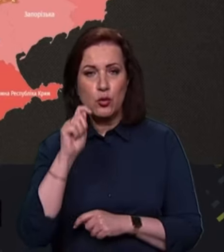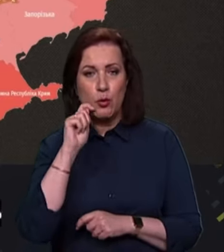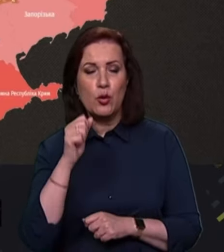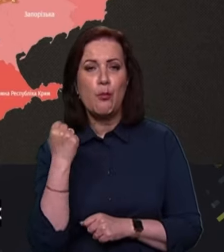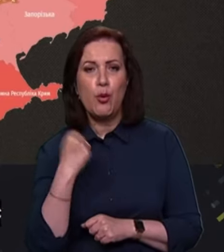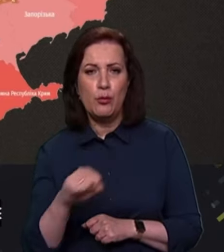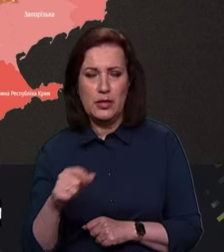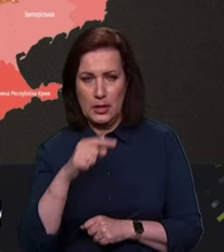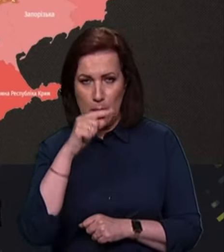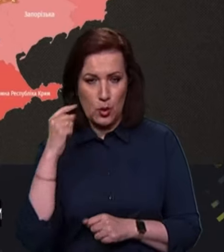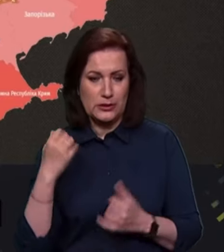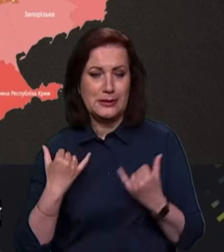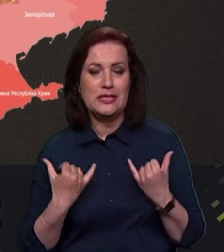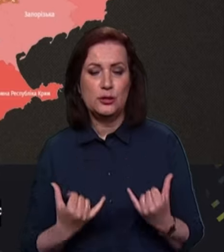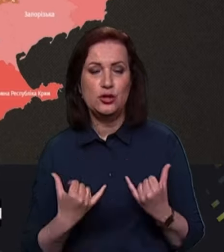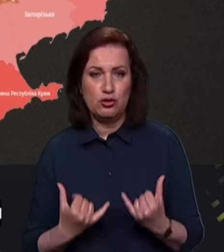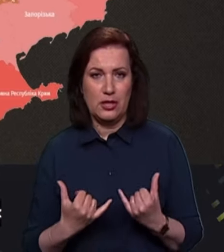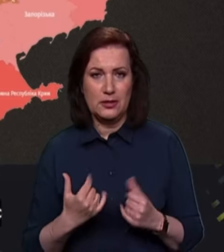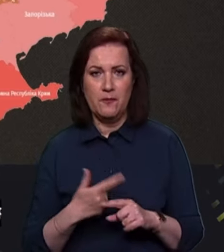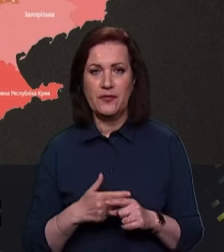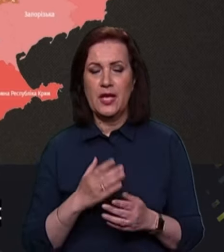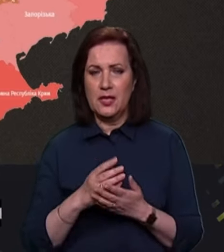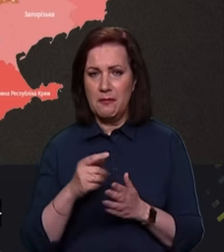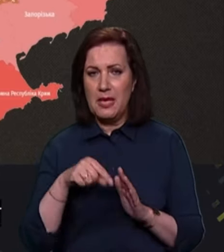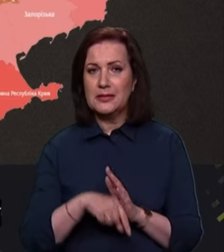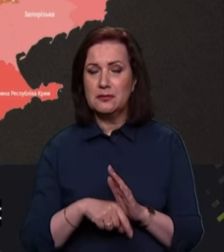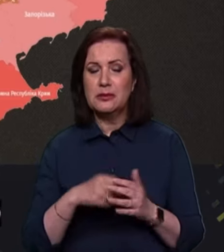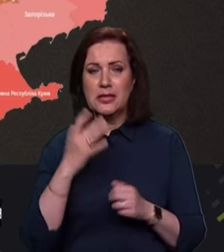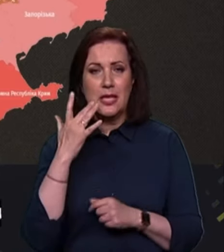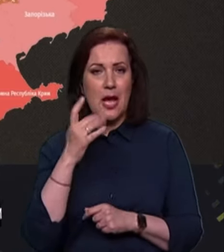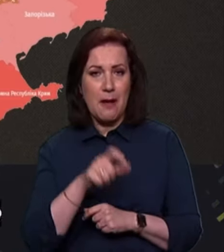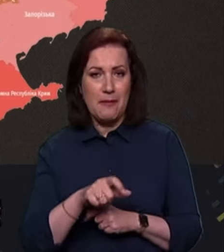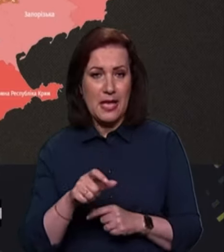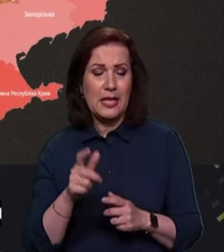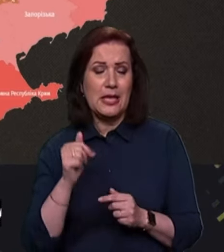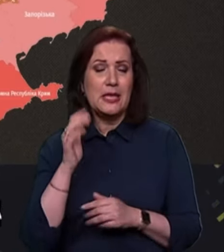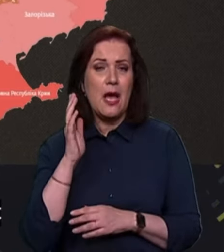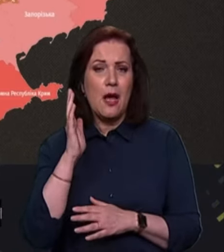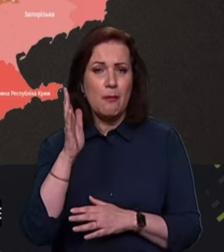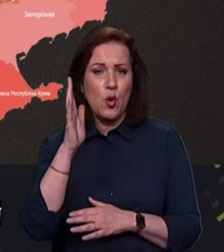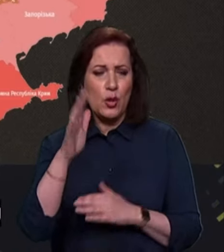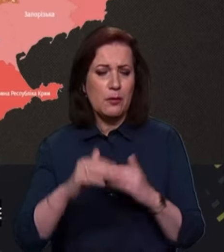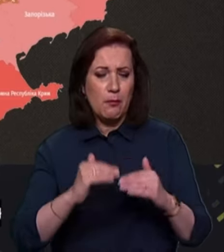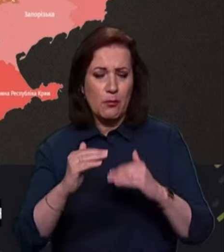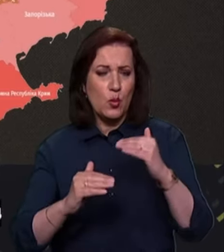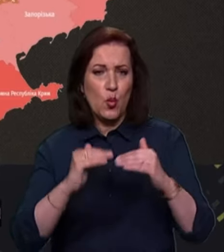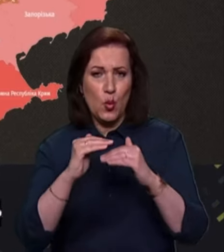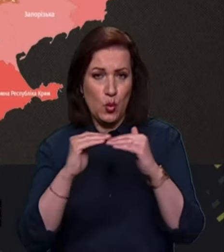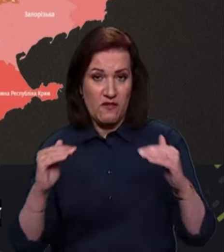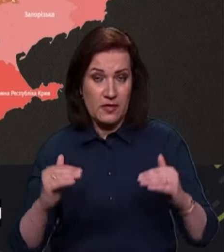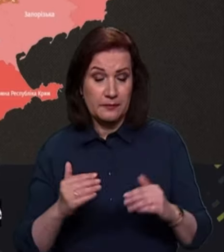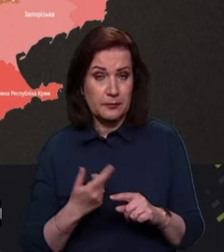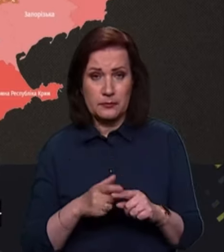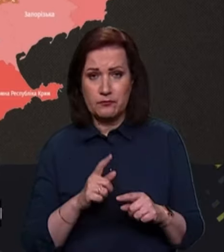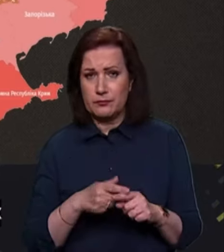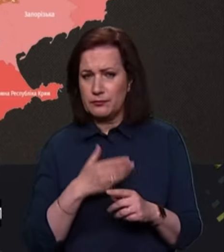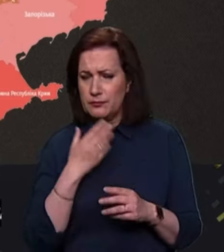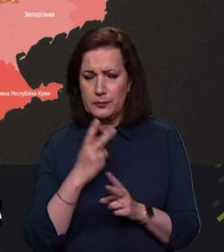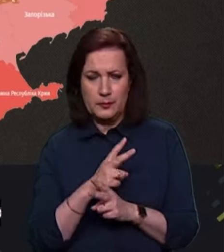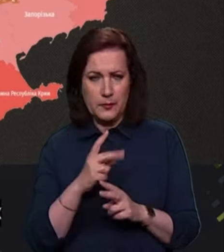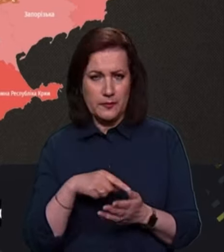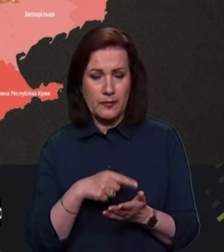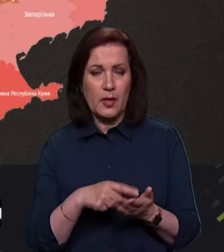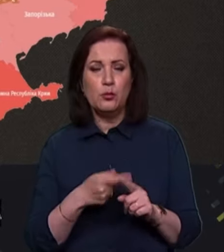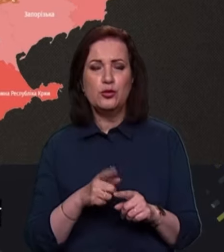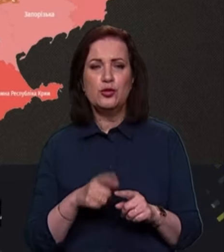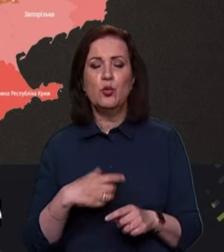Украина победила Россию сейчас. Это имеет смысл для Америки на многих-многих уровнях. Поэтому тут нет никаких вопросов,